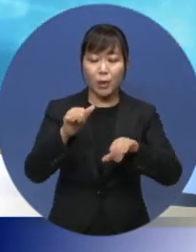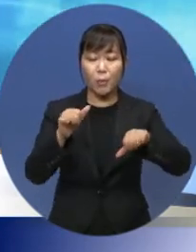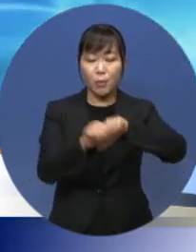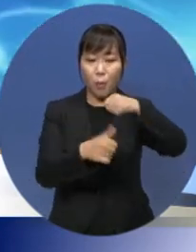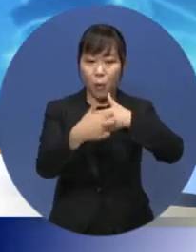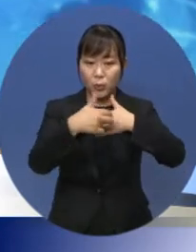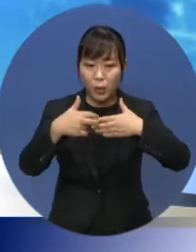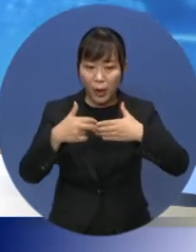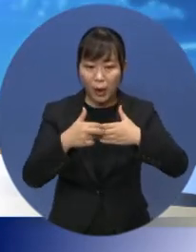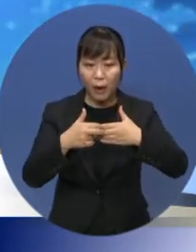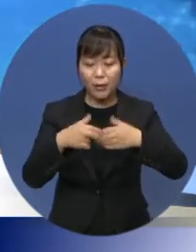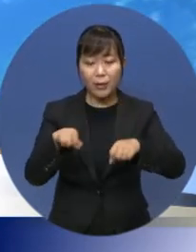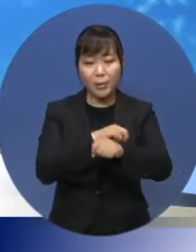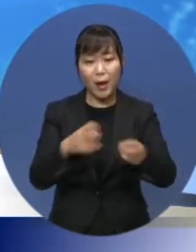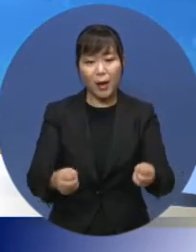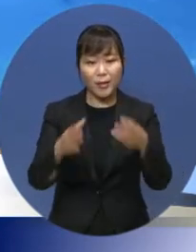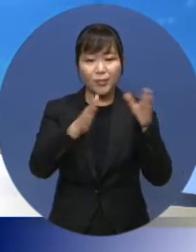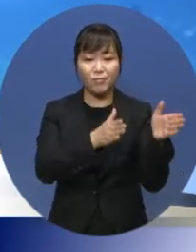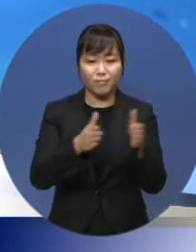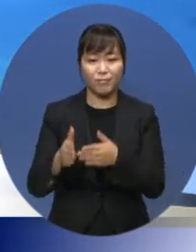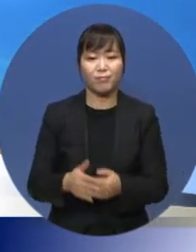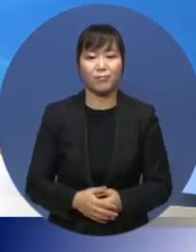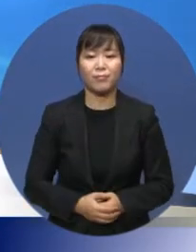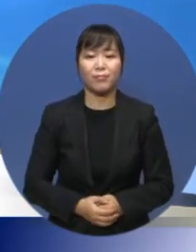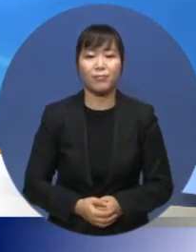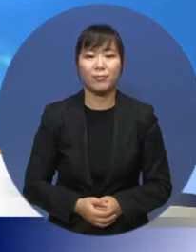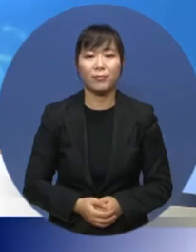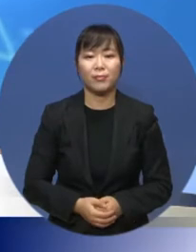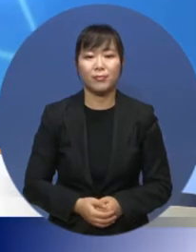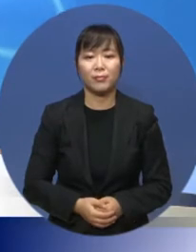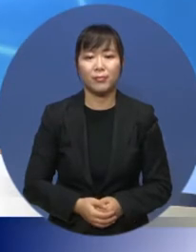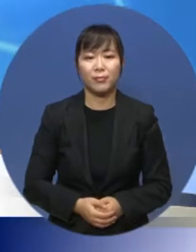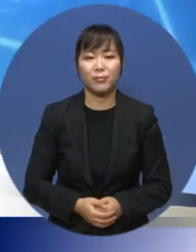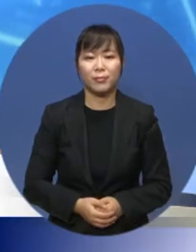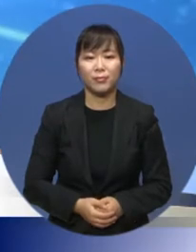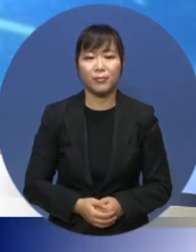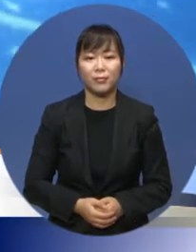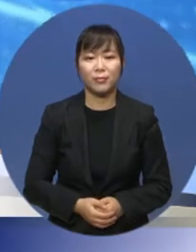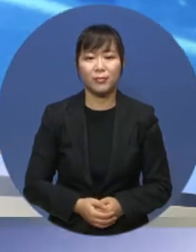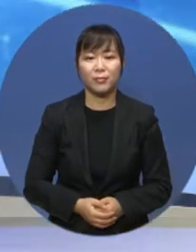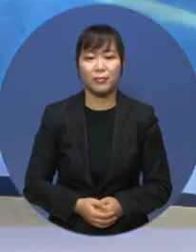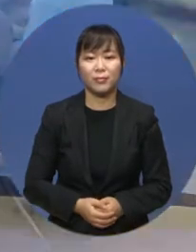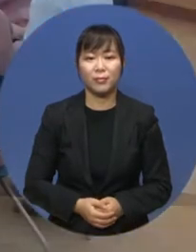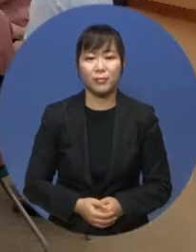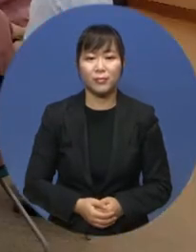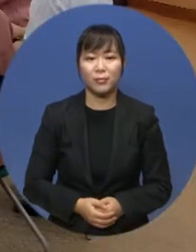보건소가 이색 행사를 마련했습니다. 정운선 기자가 보도합니다.